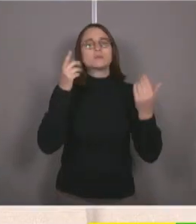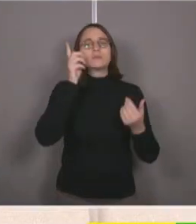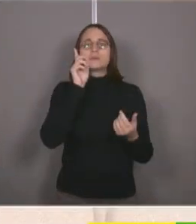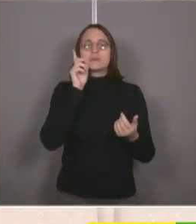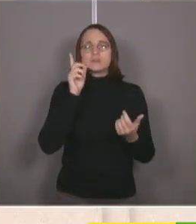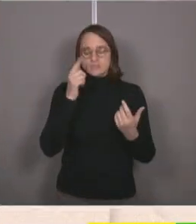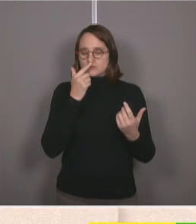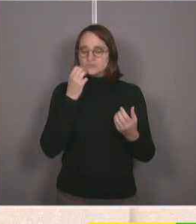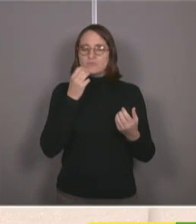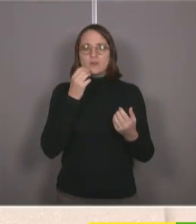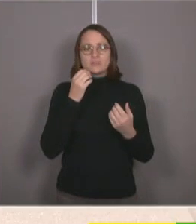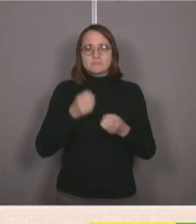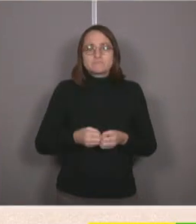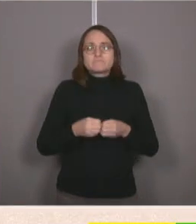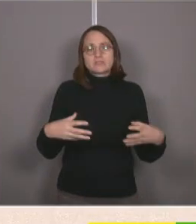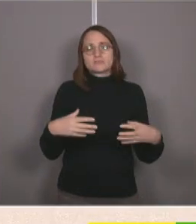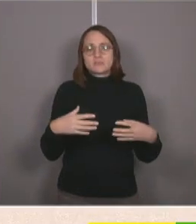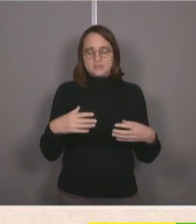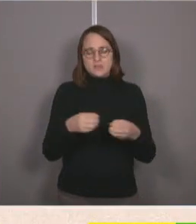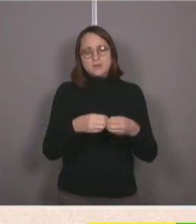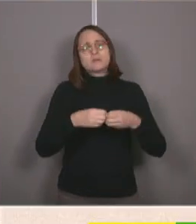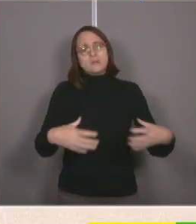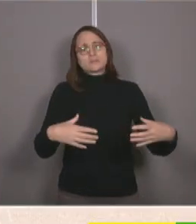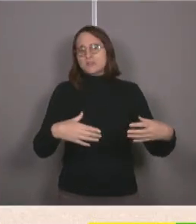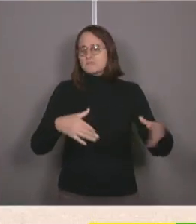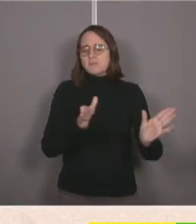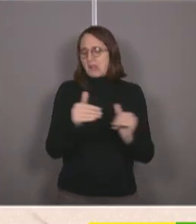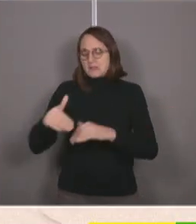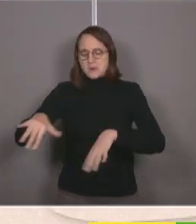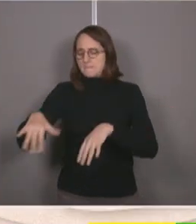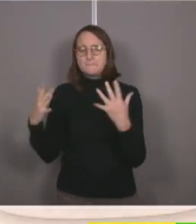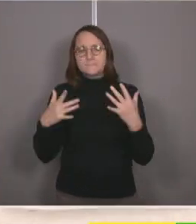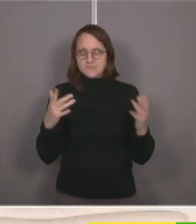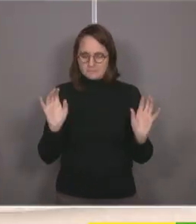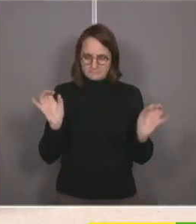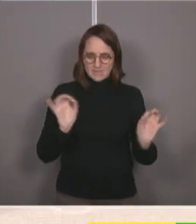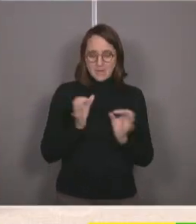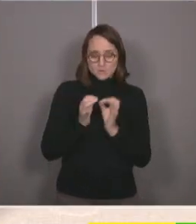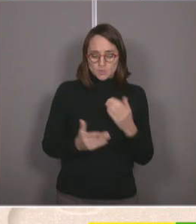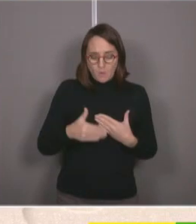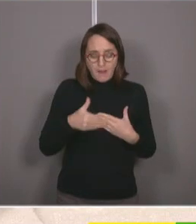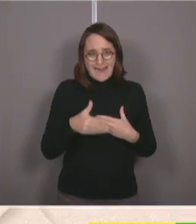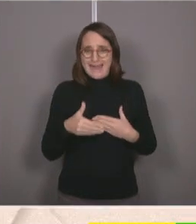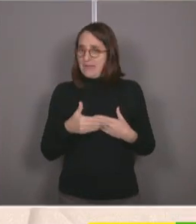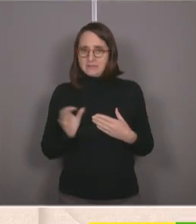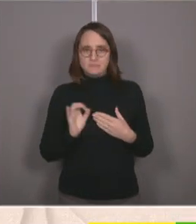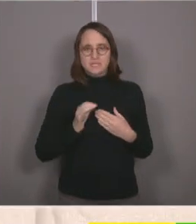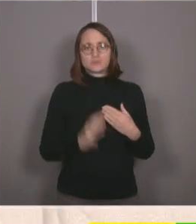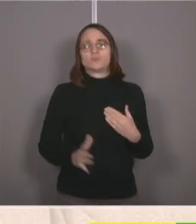que pour une majorité assez forte, dans toutes les catégories, il n'y a pas de solution à court terme face au